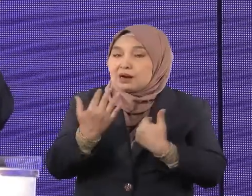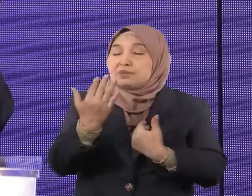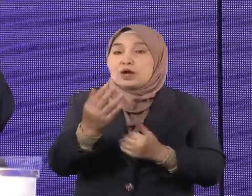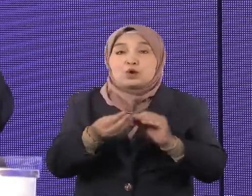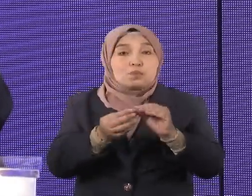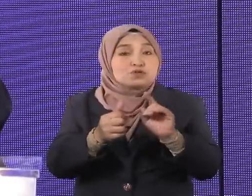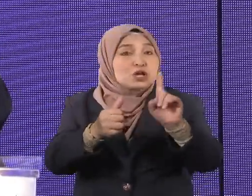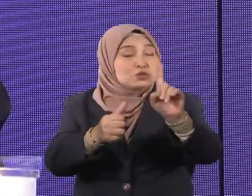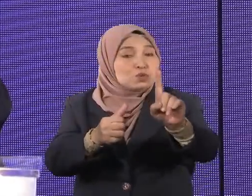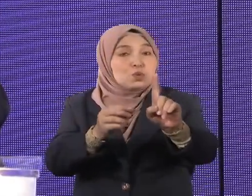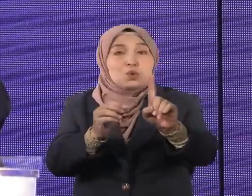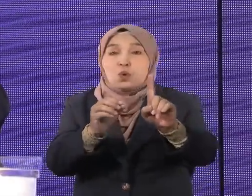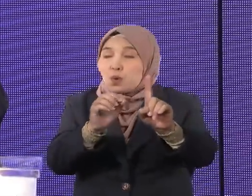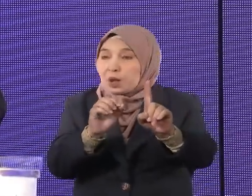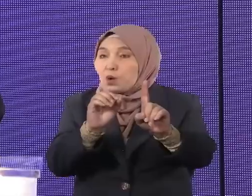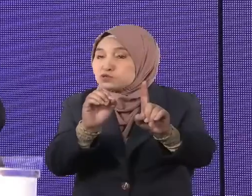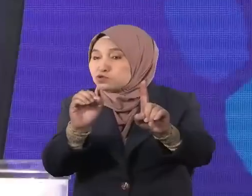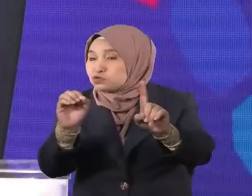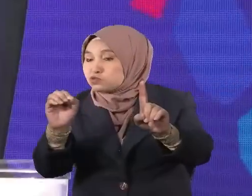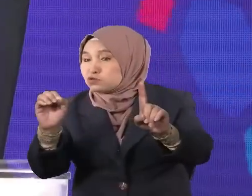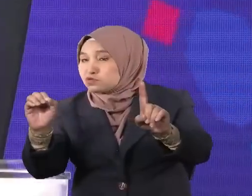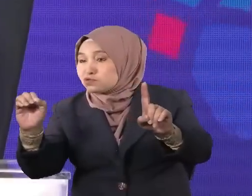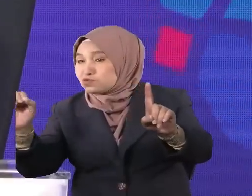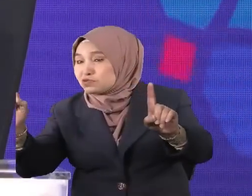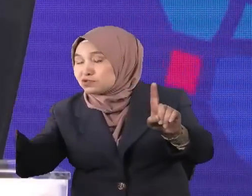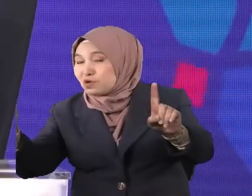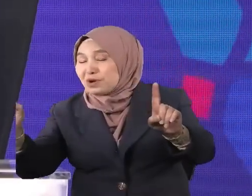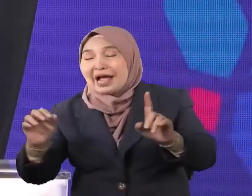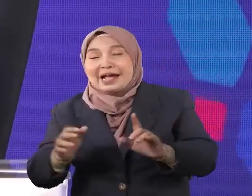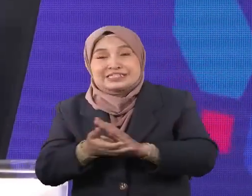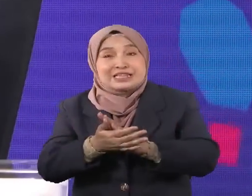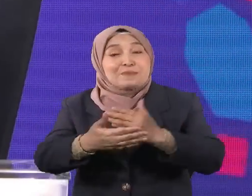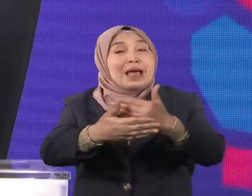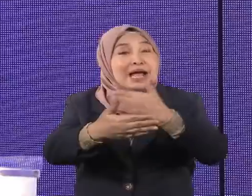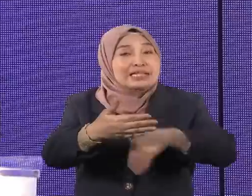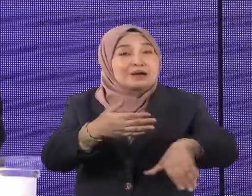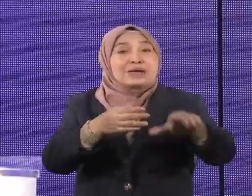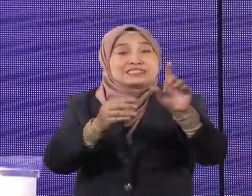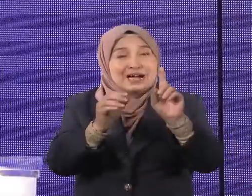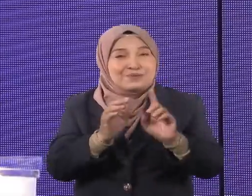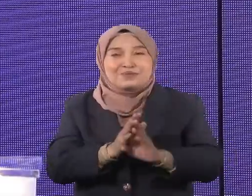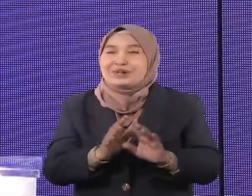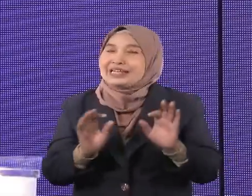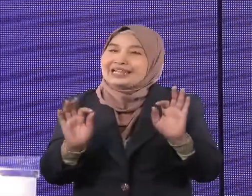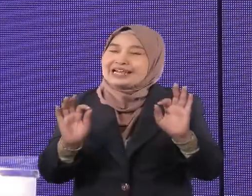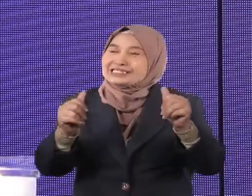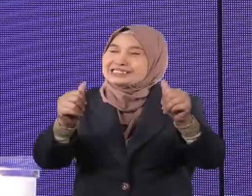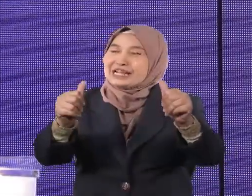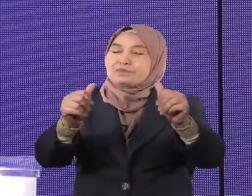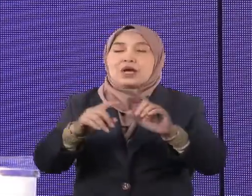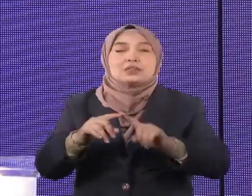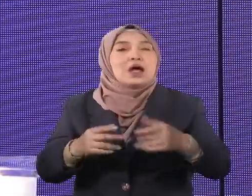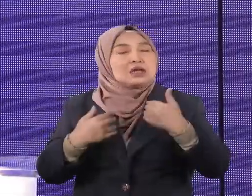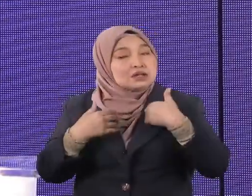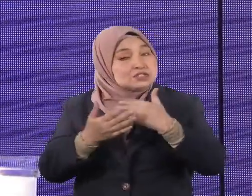nombor satu belakangnya kosong, kosong, kosong, kosong, kosong, kosong, banyak kosong ya, bukan depannya kosong ya, belakangnya kosong, kita rasa wah ini cantik ni. Bagi setengah orang